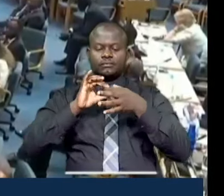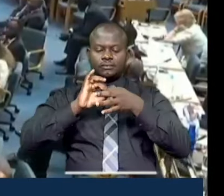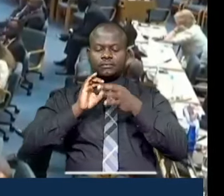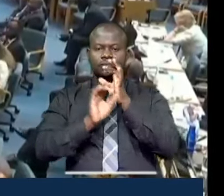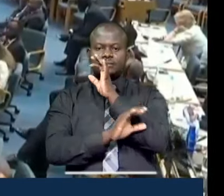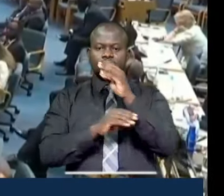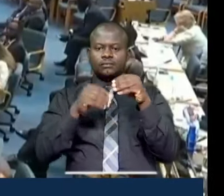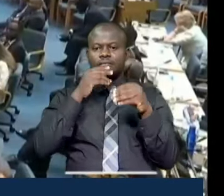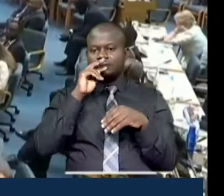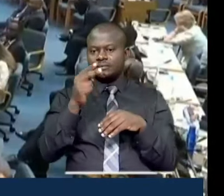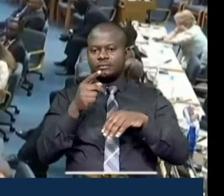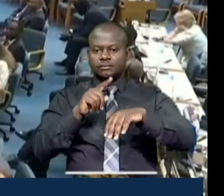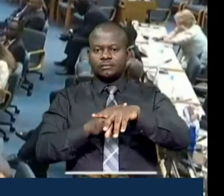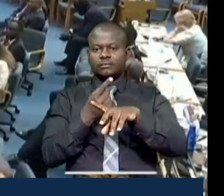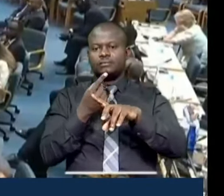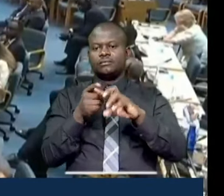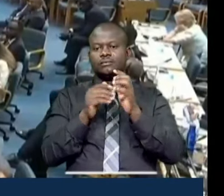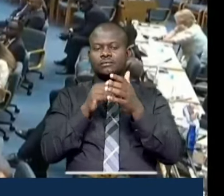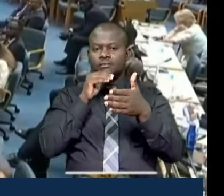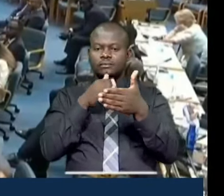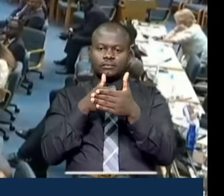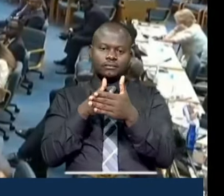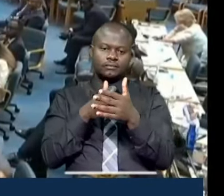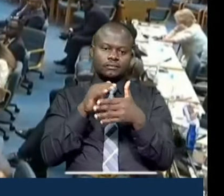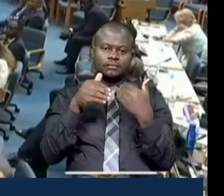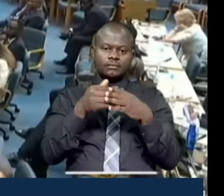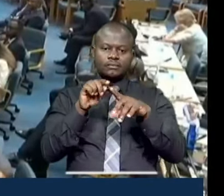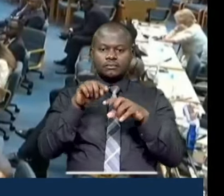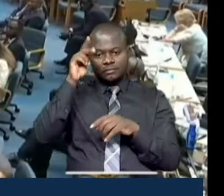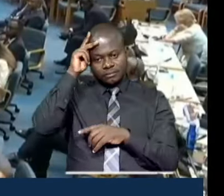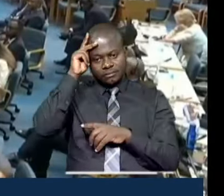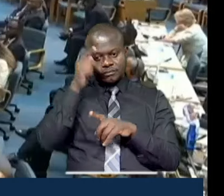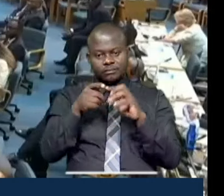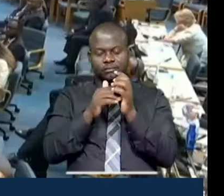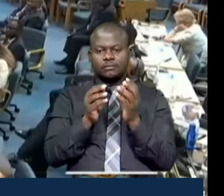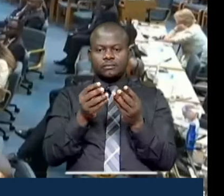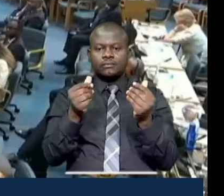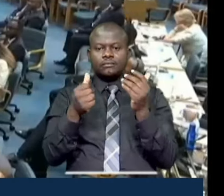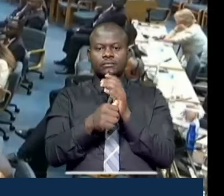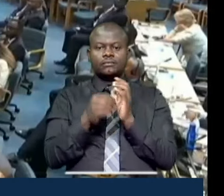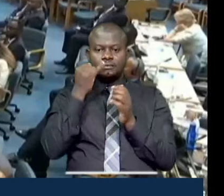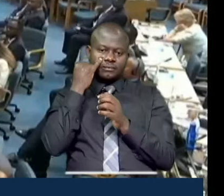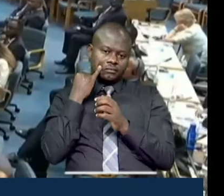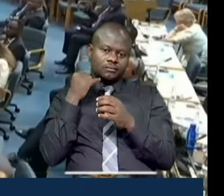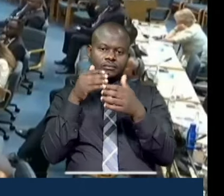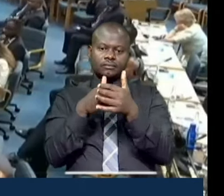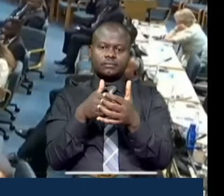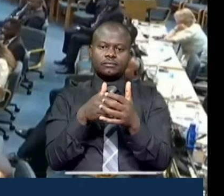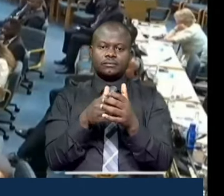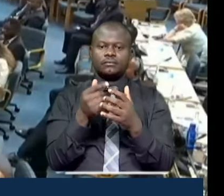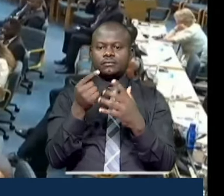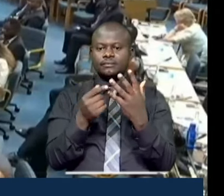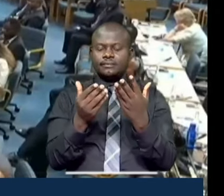gutanga ibisubizo ku gihe bidaheza ndetse bishingiye ku bumenyi bikemura ibibazo bikomeye bibangamiye uyu